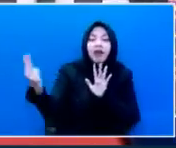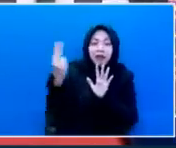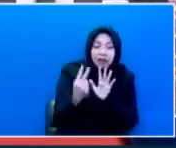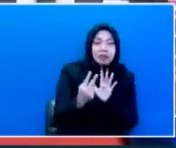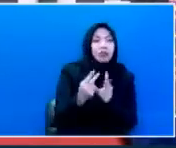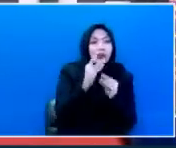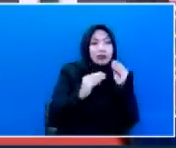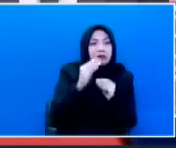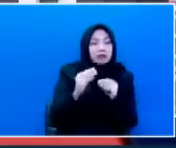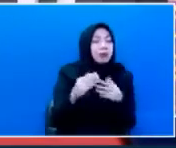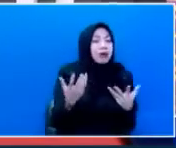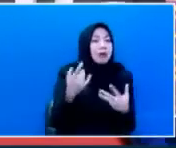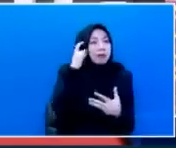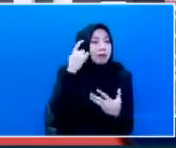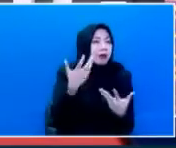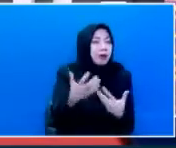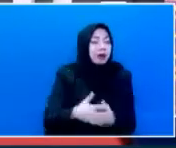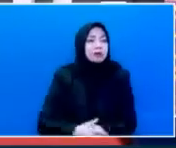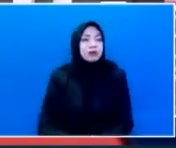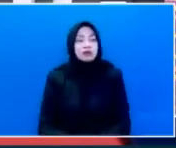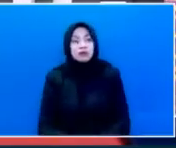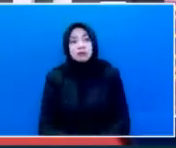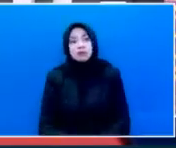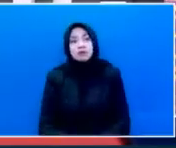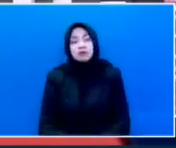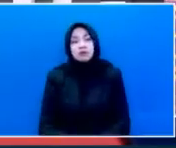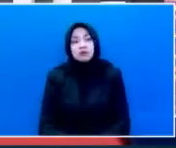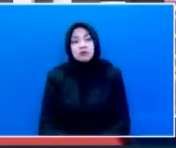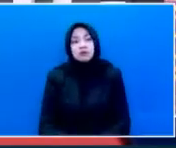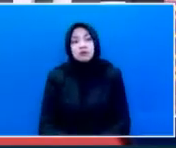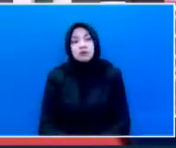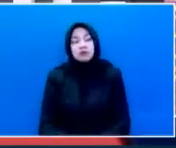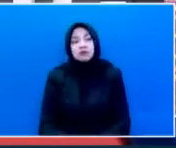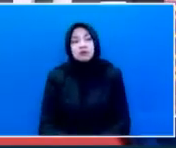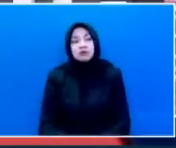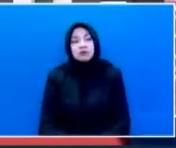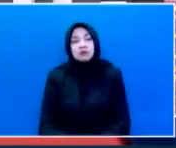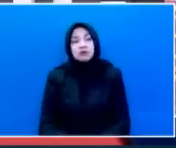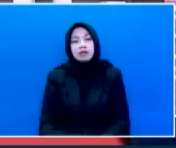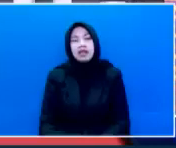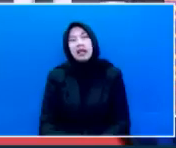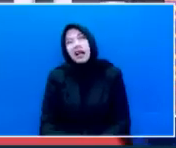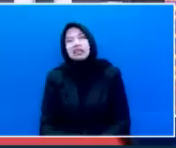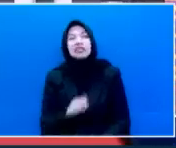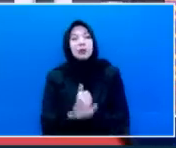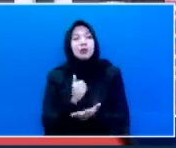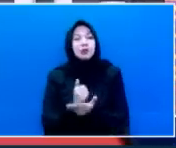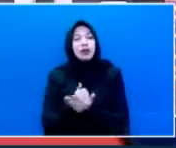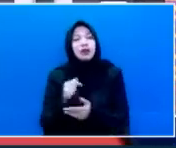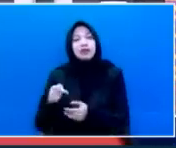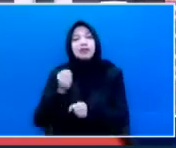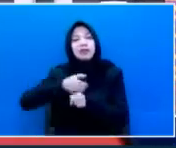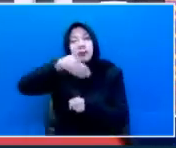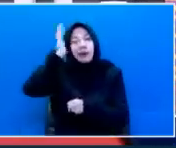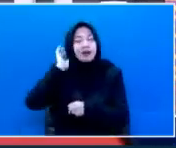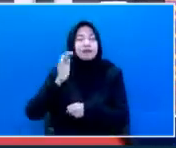tadi singkat saja ya Sebenarnya itu isu yang tidak terlalu eh substansial ya dramanya aja yang